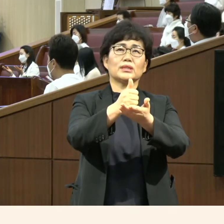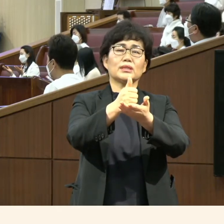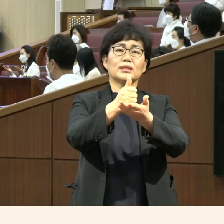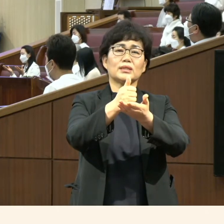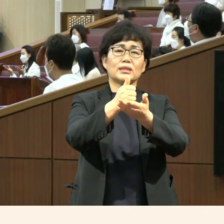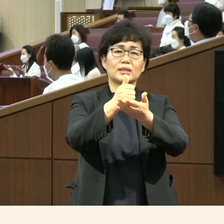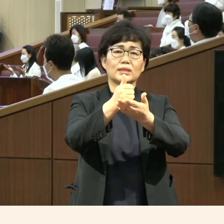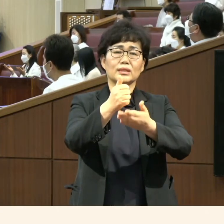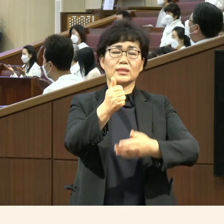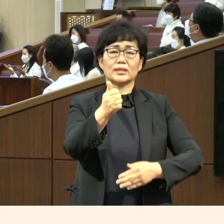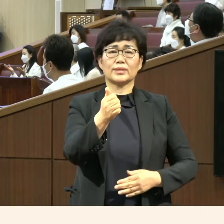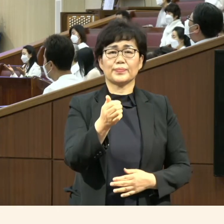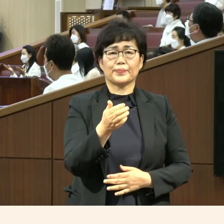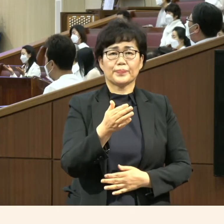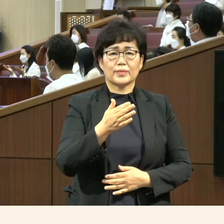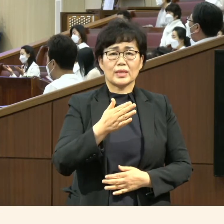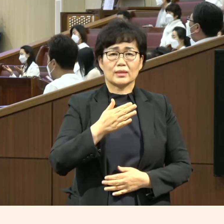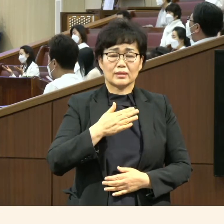나의 죄 위하여